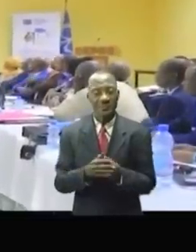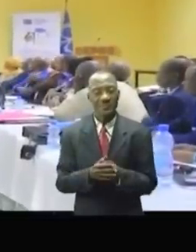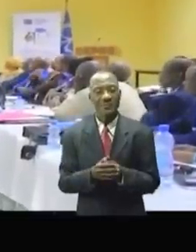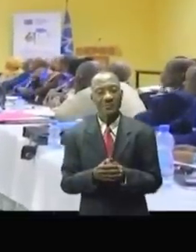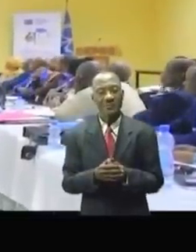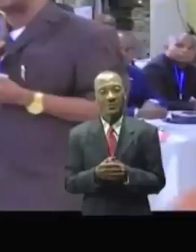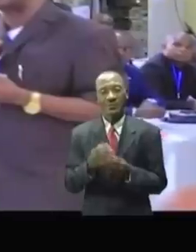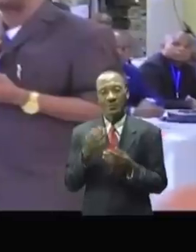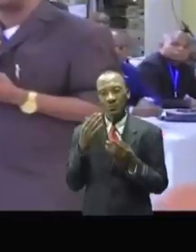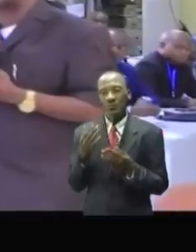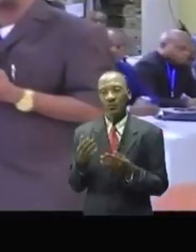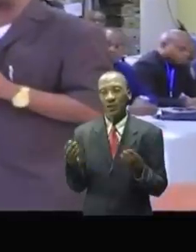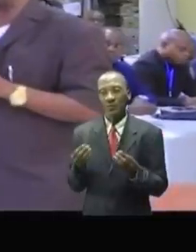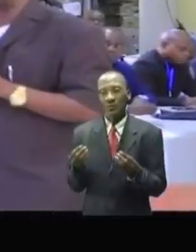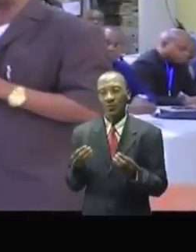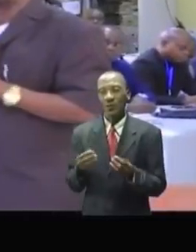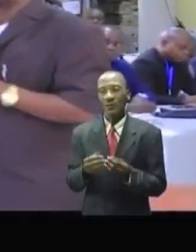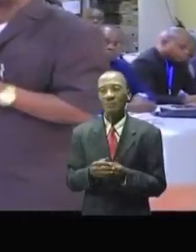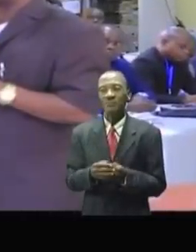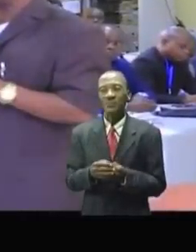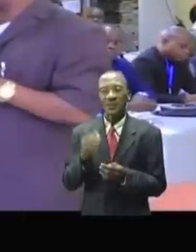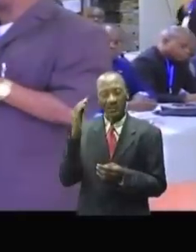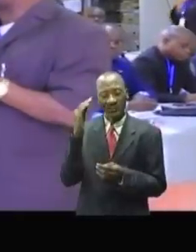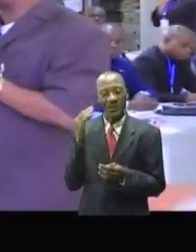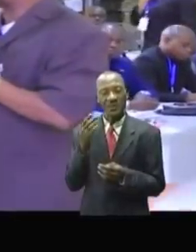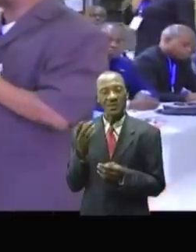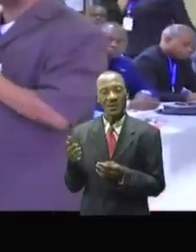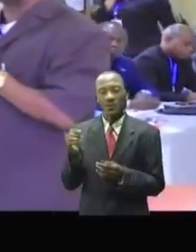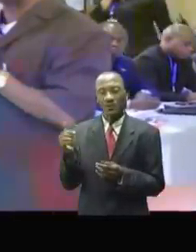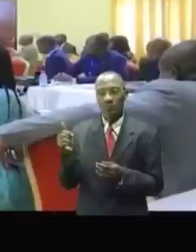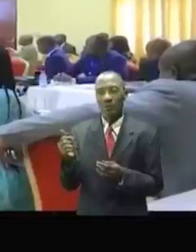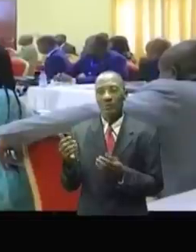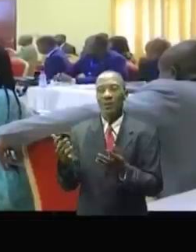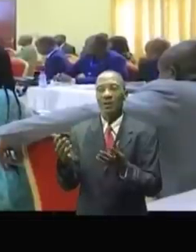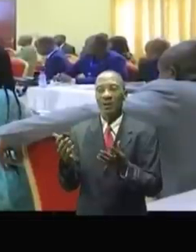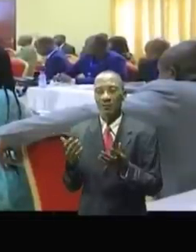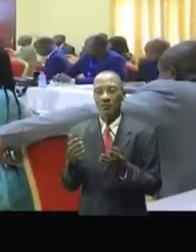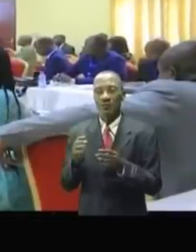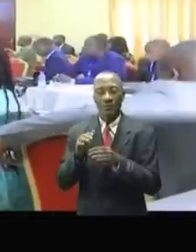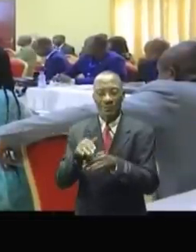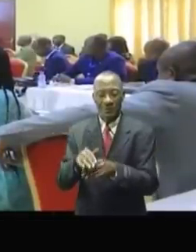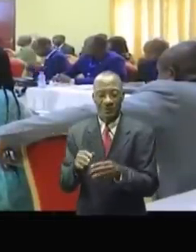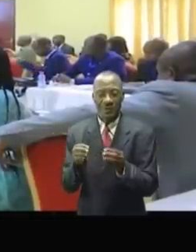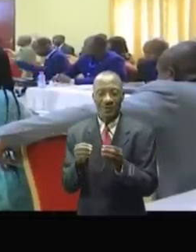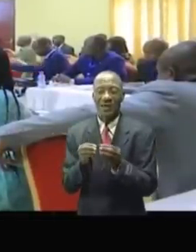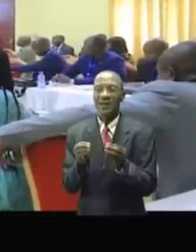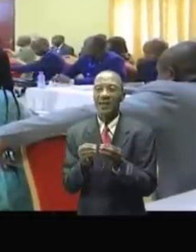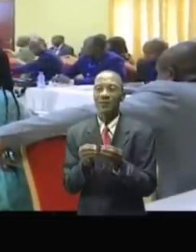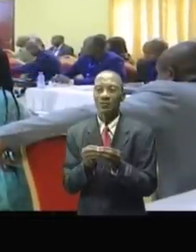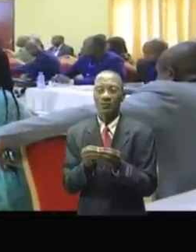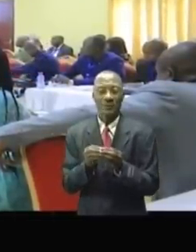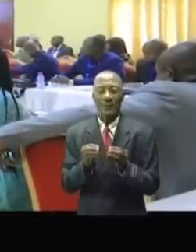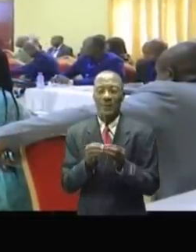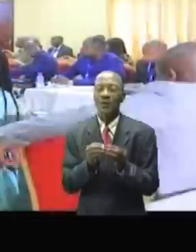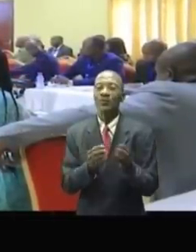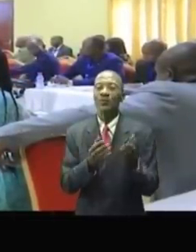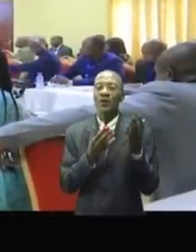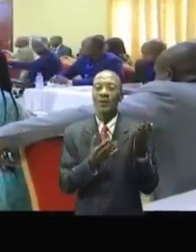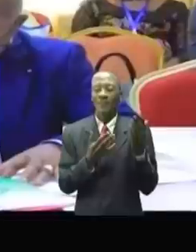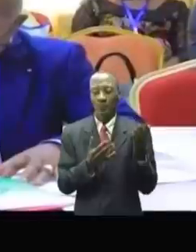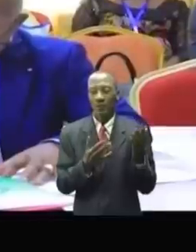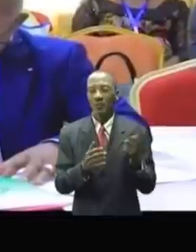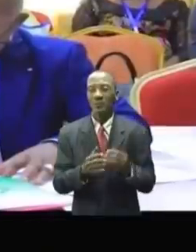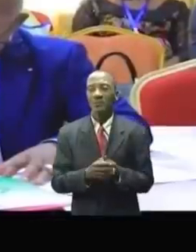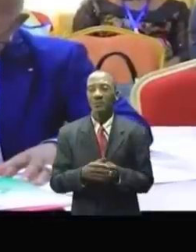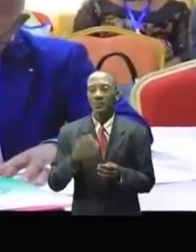ce projet pour éradiquer certains polluants organiques persistants en République démocratique du Congo. Pendant 2 jours, soit du 12 au 13